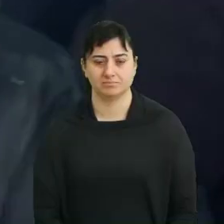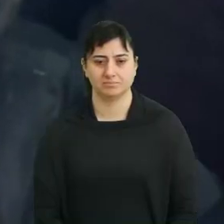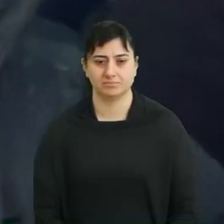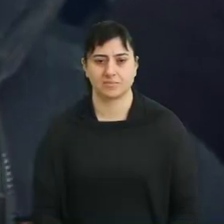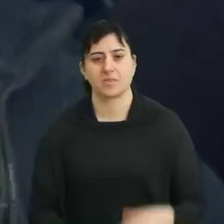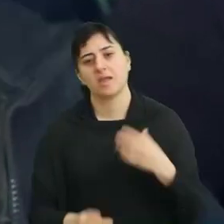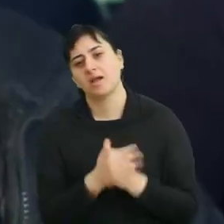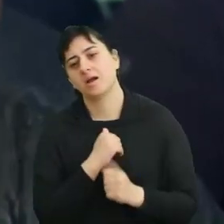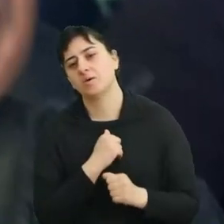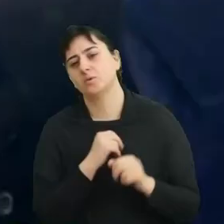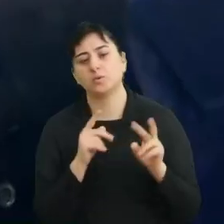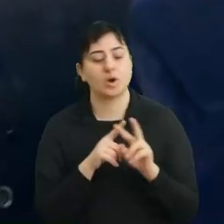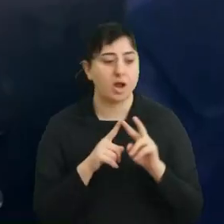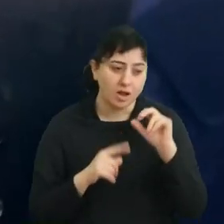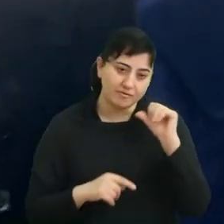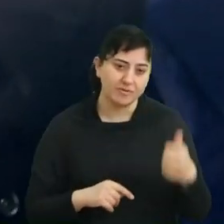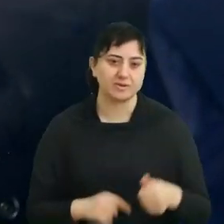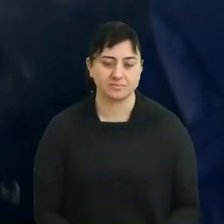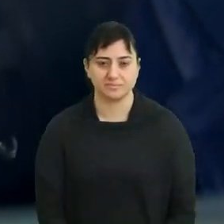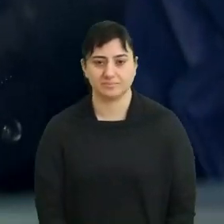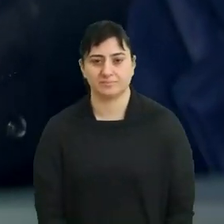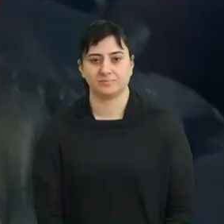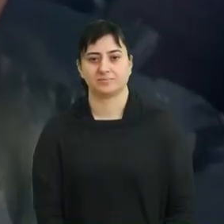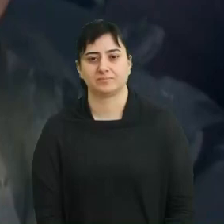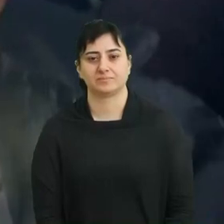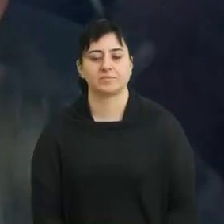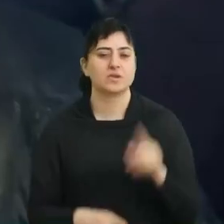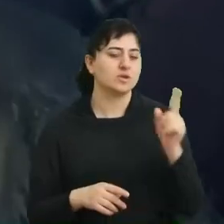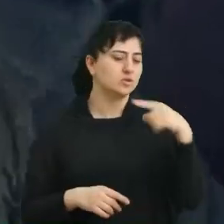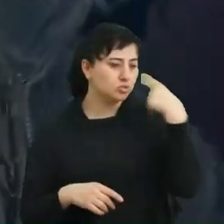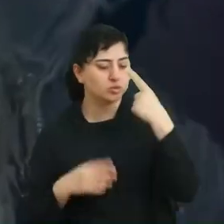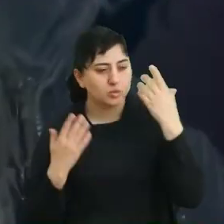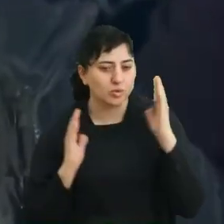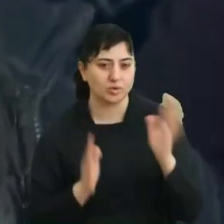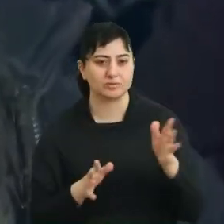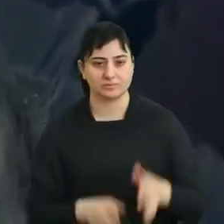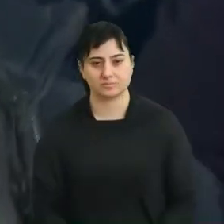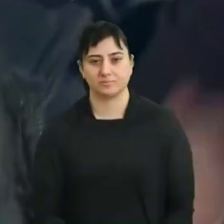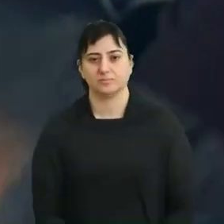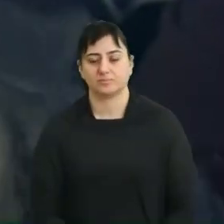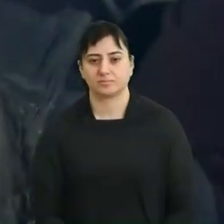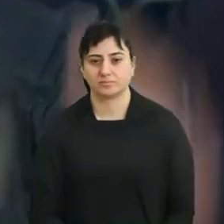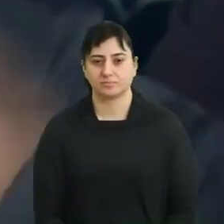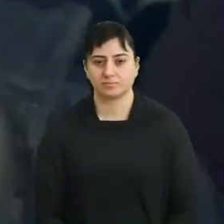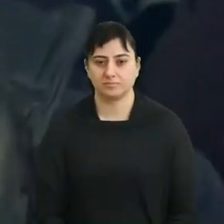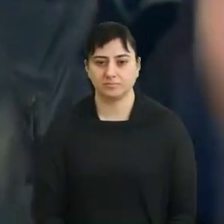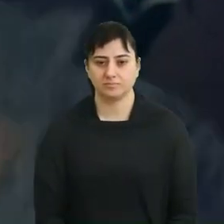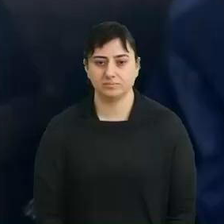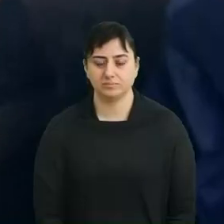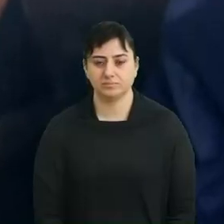Oy anam. Aferin Nurhan sana, aferin. Yüzün ağ olsun sen, aferin. Oy.